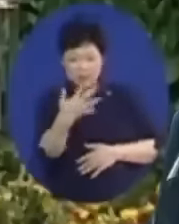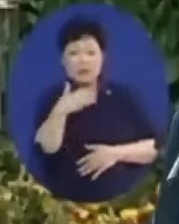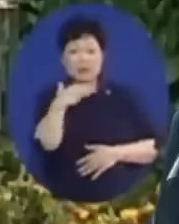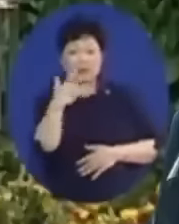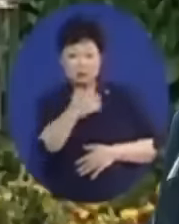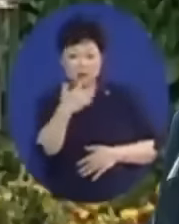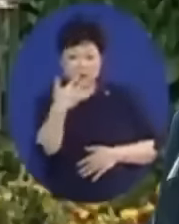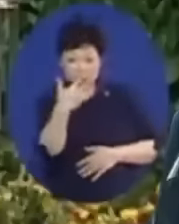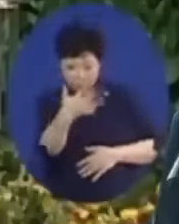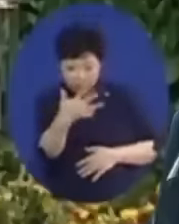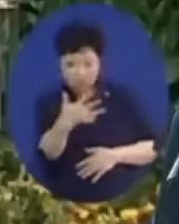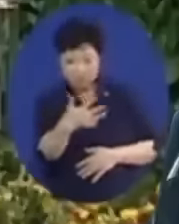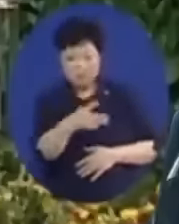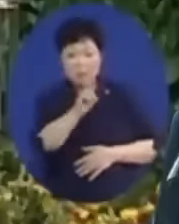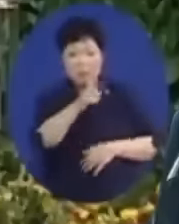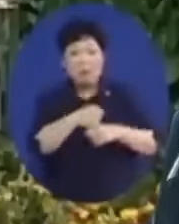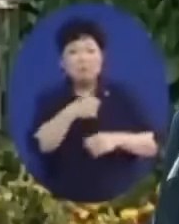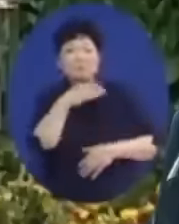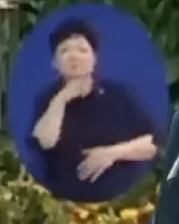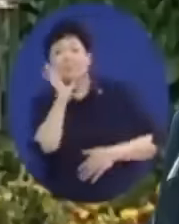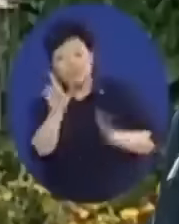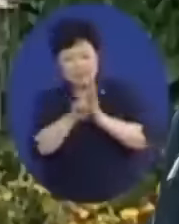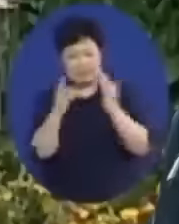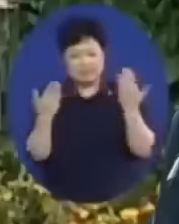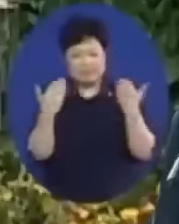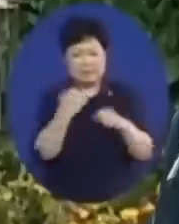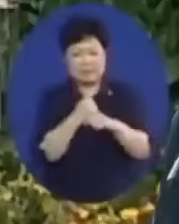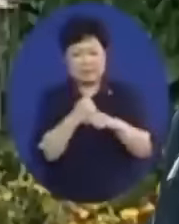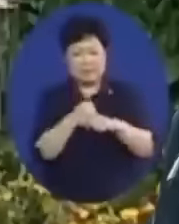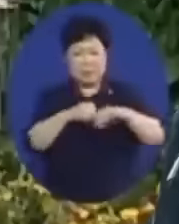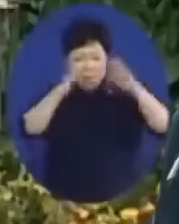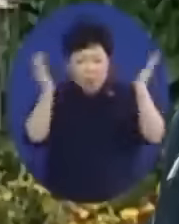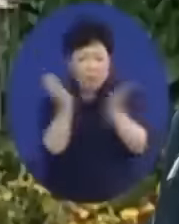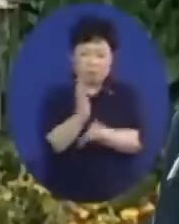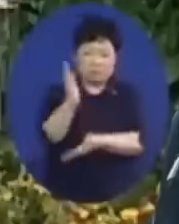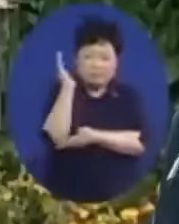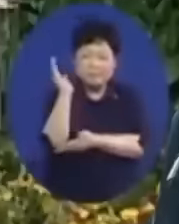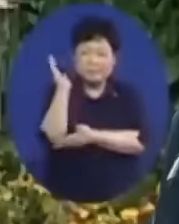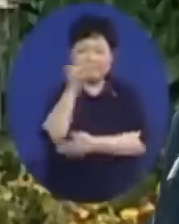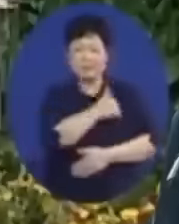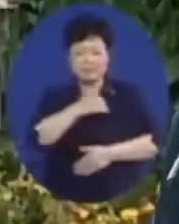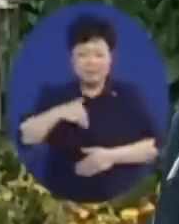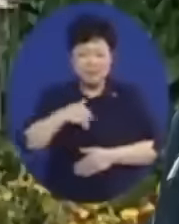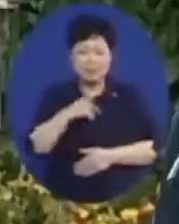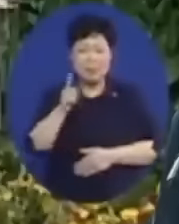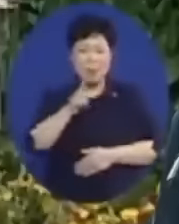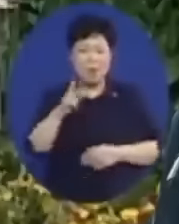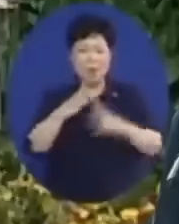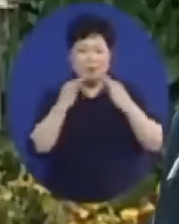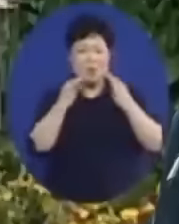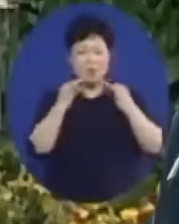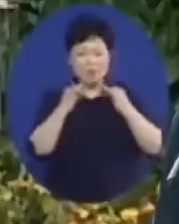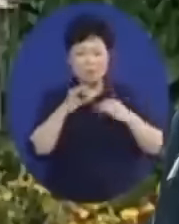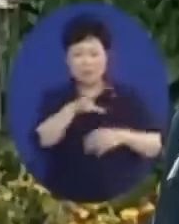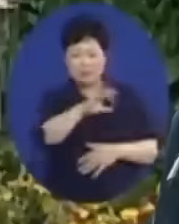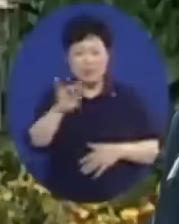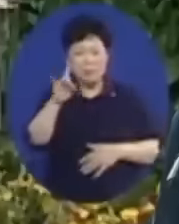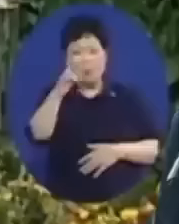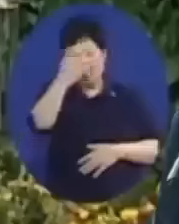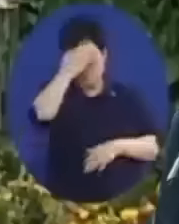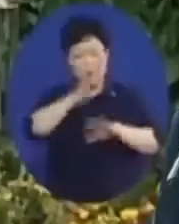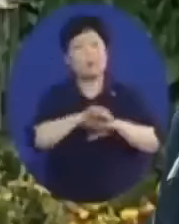불구하고 아직 신학교에서 다른 교수들과 마찬가지로 모든 강의를 담당하고 주말에는 각 지회에 가서 집회를 엽니다.